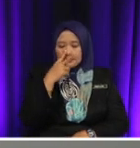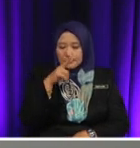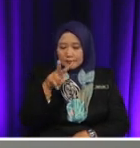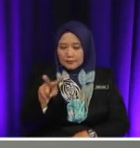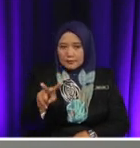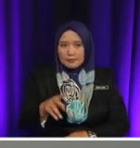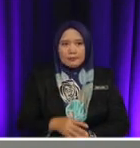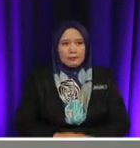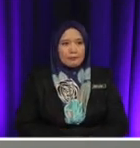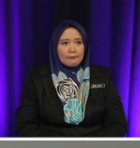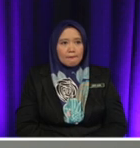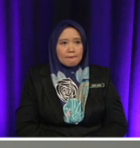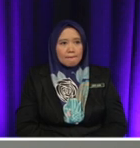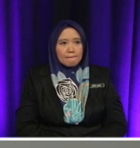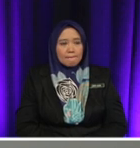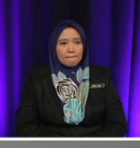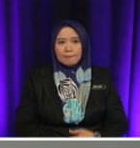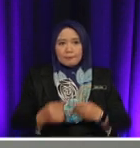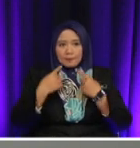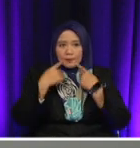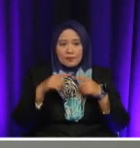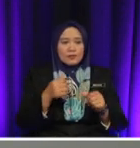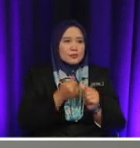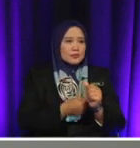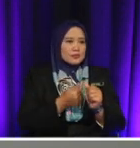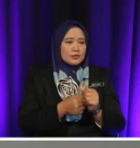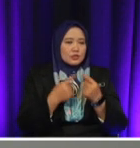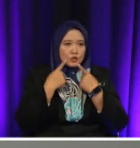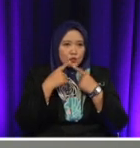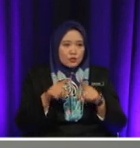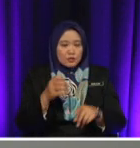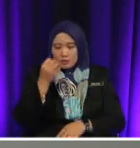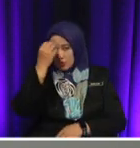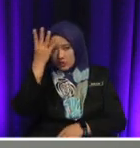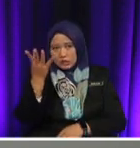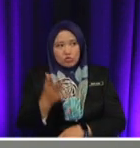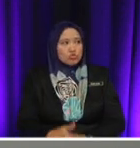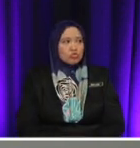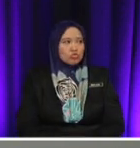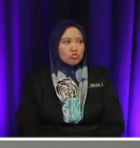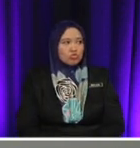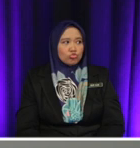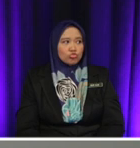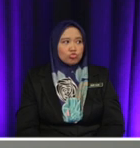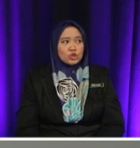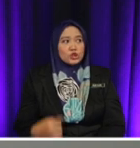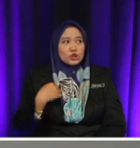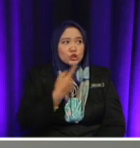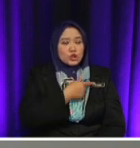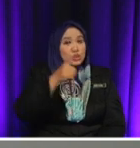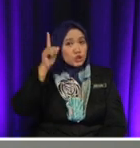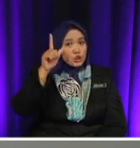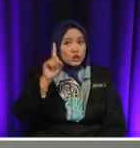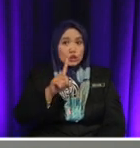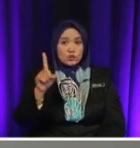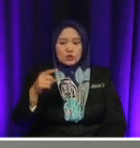apa Aa jawapan pada setiap bahagian tadi dinyatakan eh okey kita tengok satu-satu jawapannya yang pertama